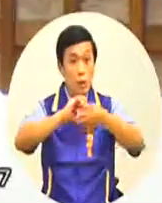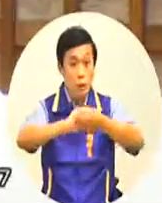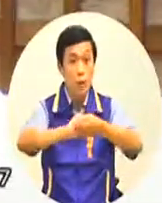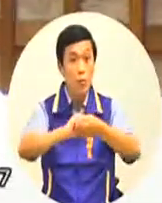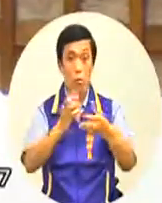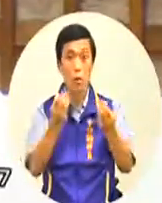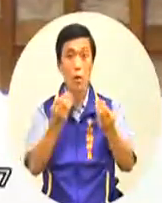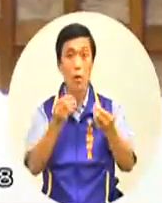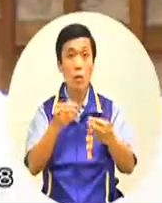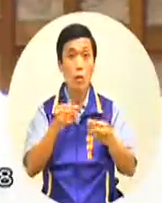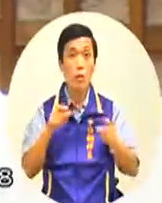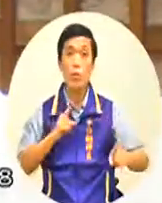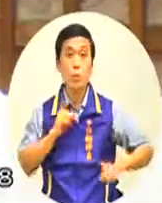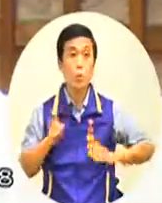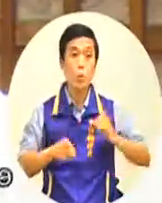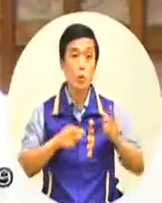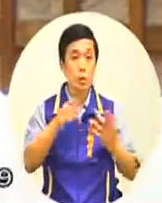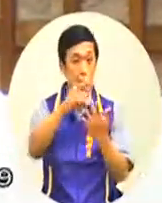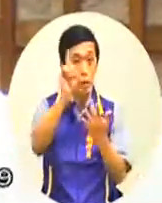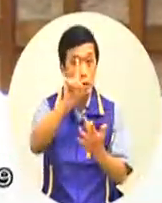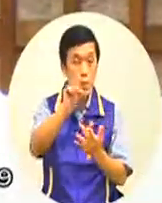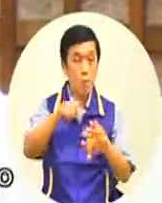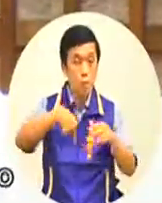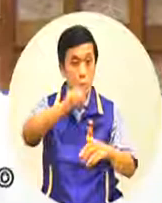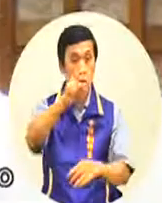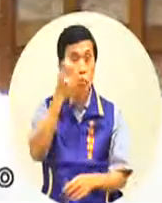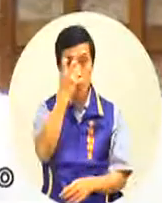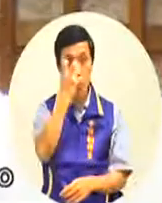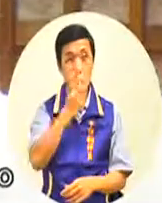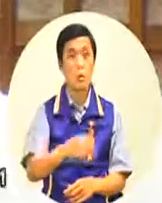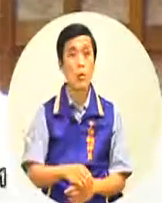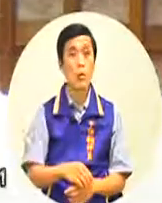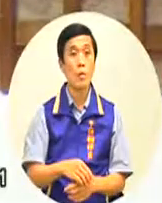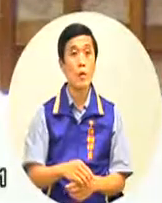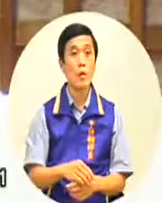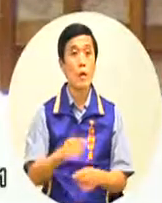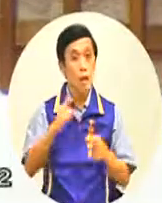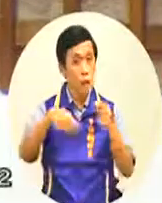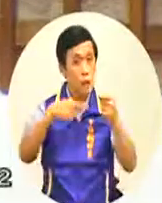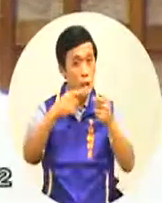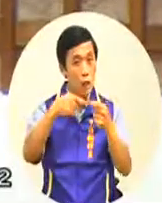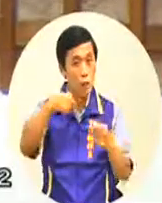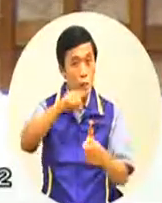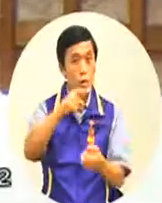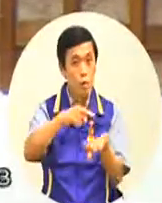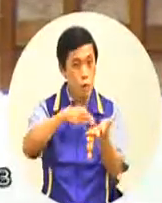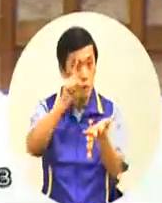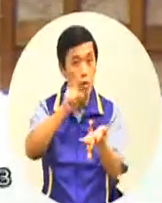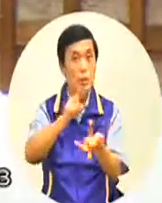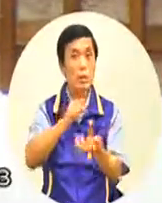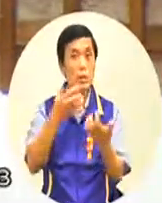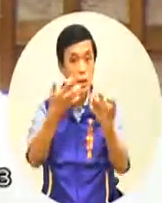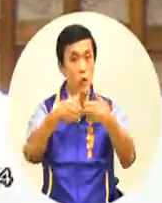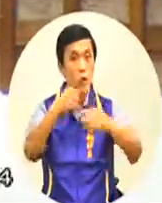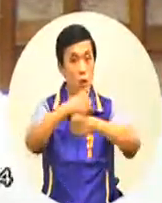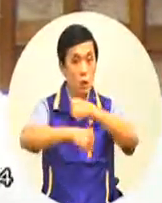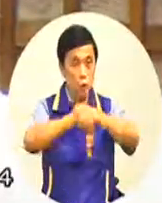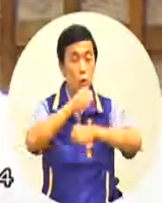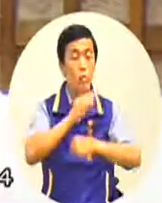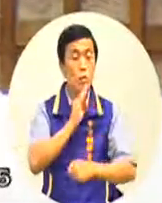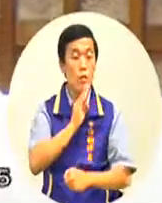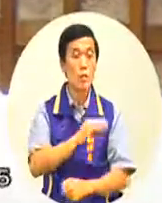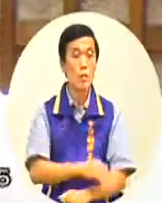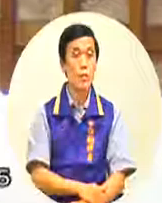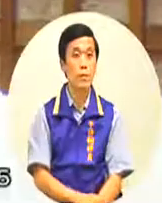你袂使讲固定迄当时啦，吼。来好。 频率是一年要至少一次。 机动的啦，机动性的啦，袂当通风报信一